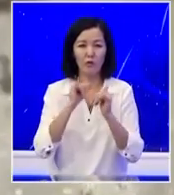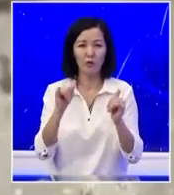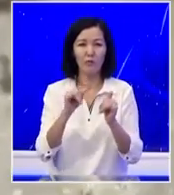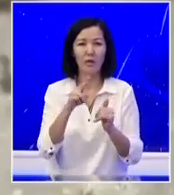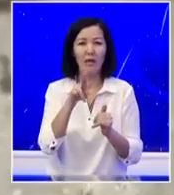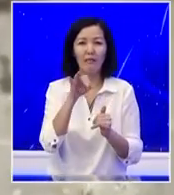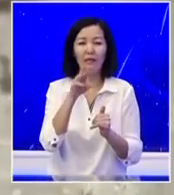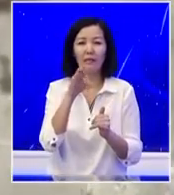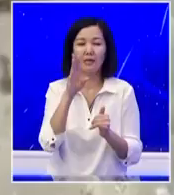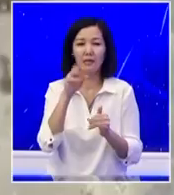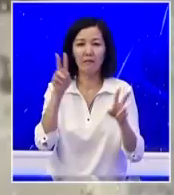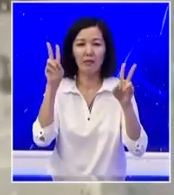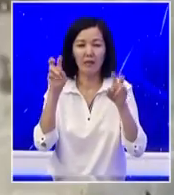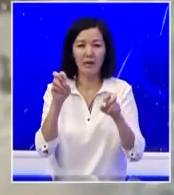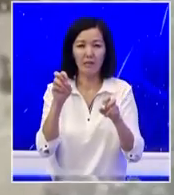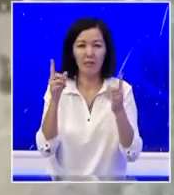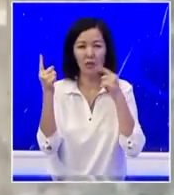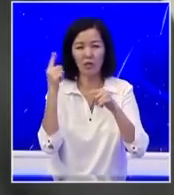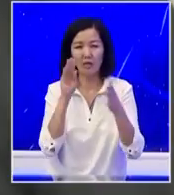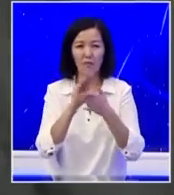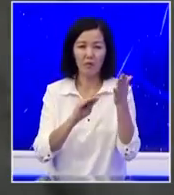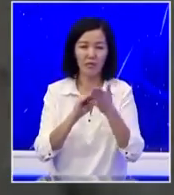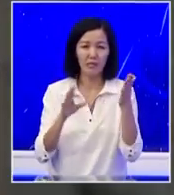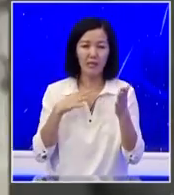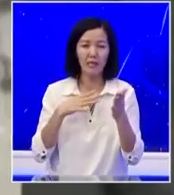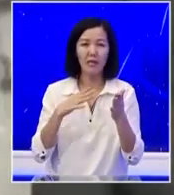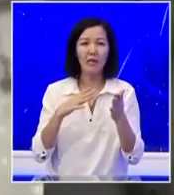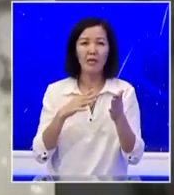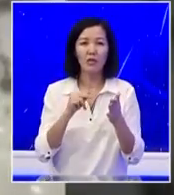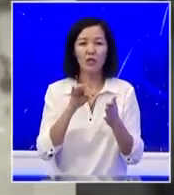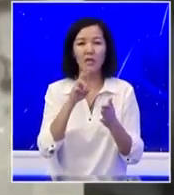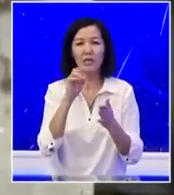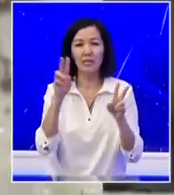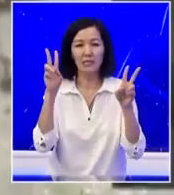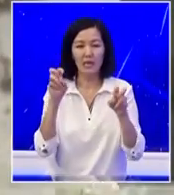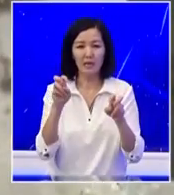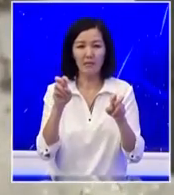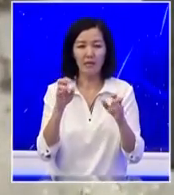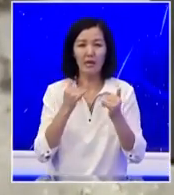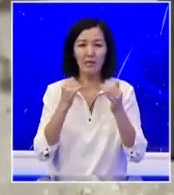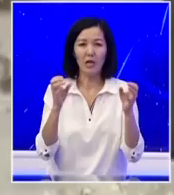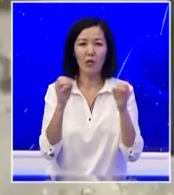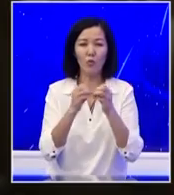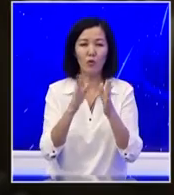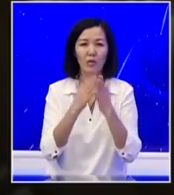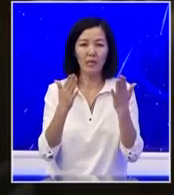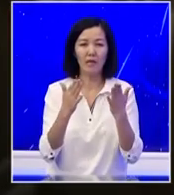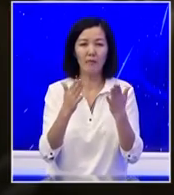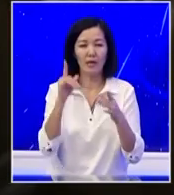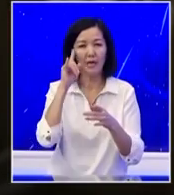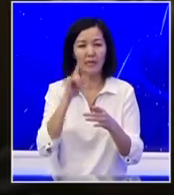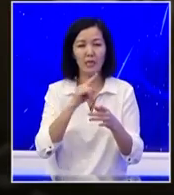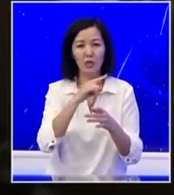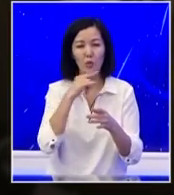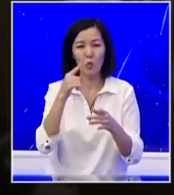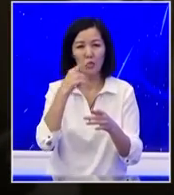шытырман оқиғалы жанрының негізін қалауға атсалысты. Кеңес чекистері тақырыбына арналған 10-нан астам кітабы қазақ және